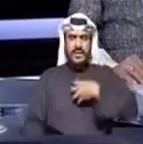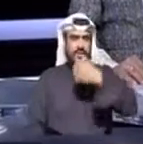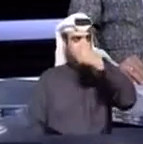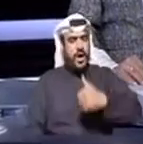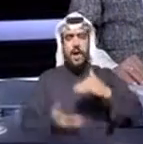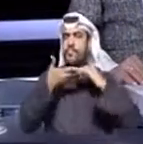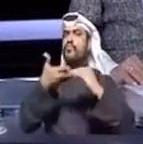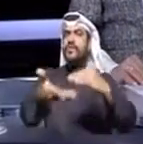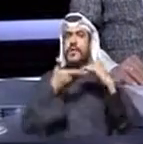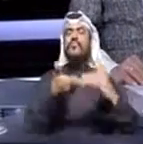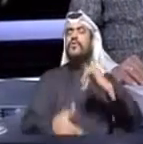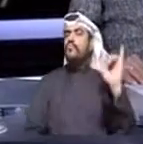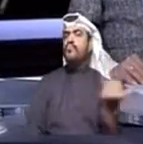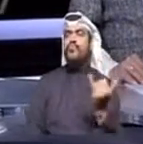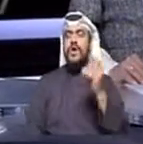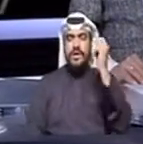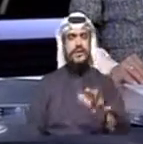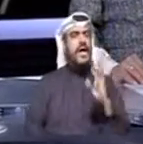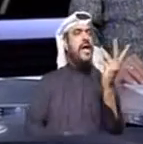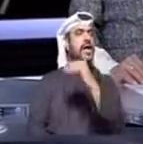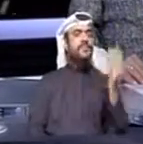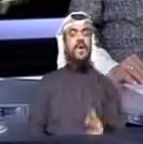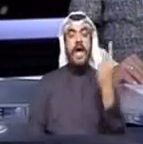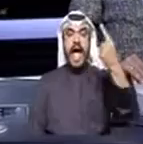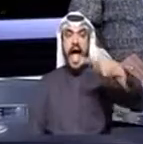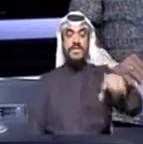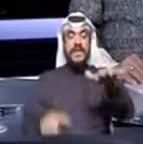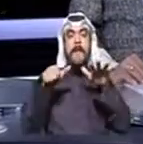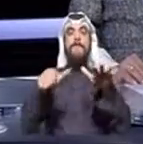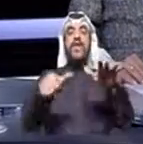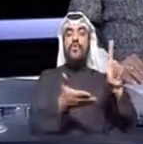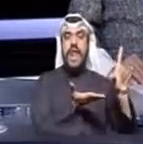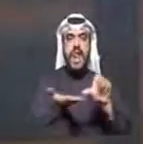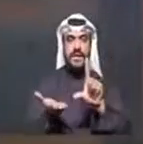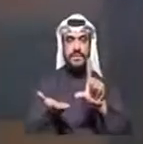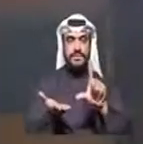إلى مساعدة إنسانية بما يزيد على 10 ملايين نازح.